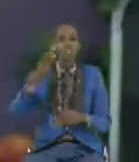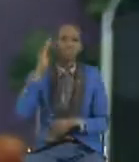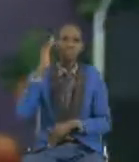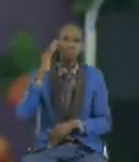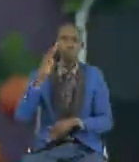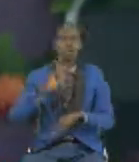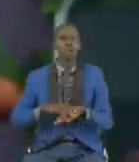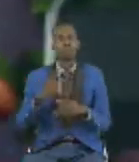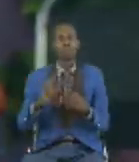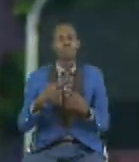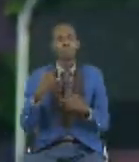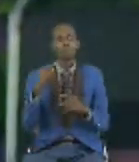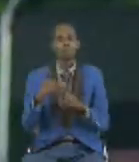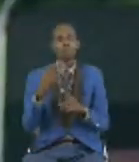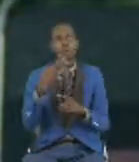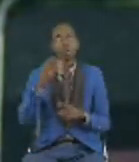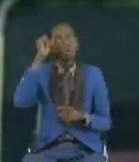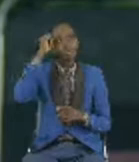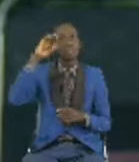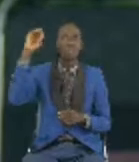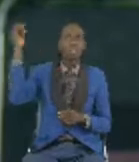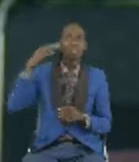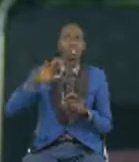la parole de sa grâce.